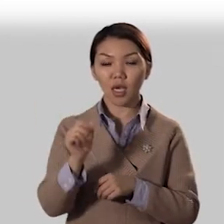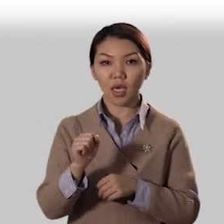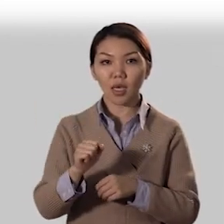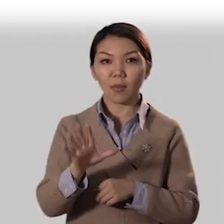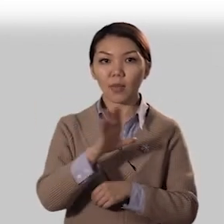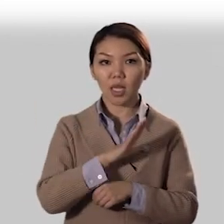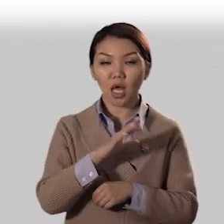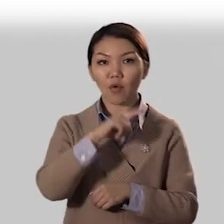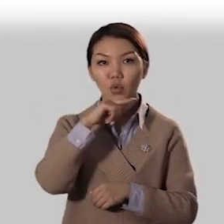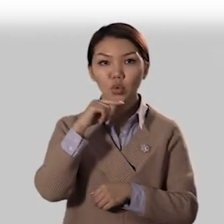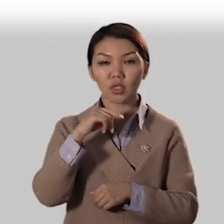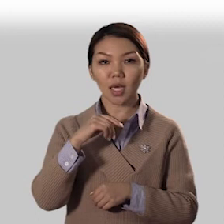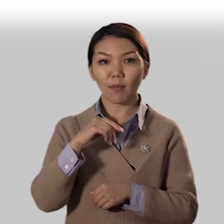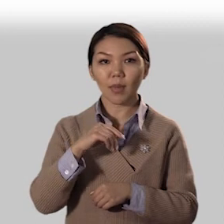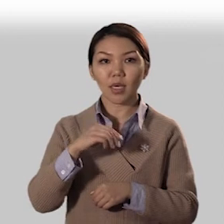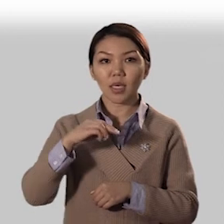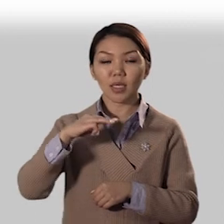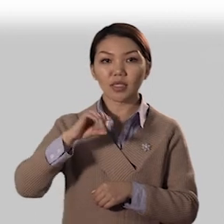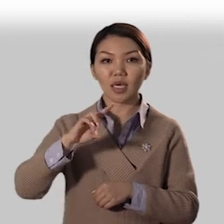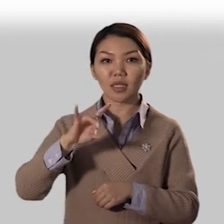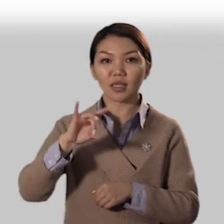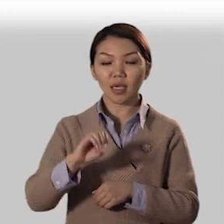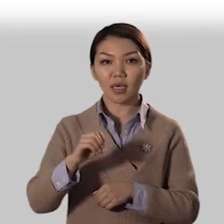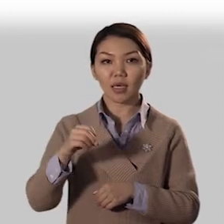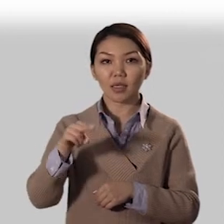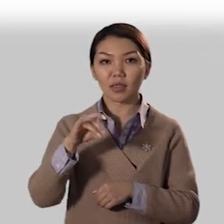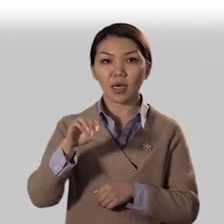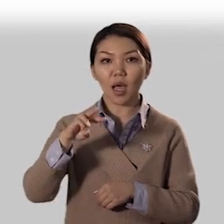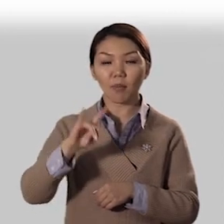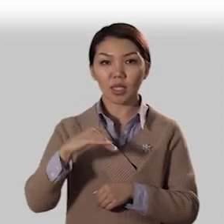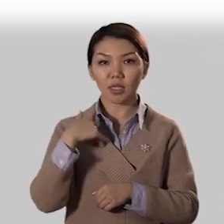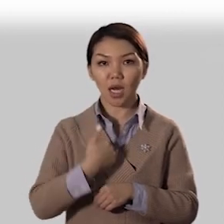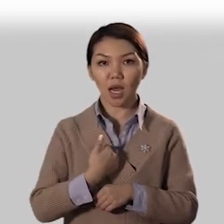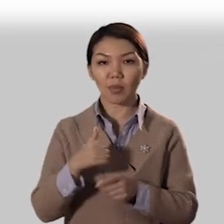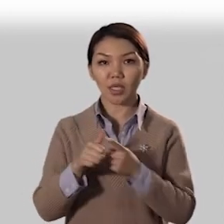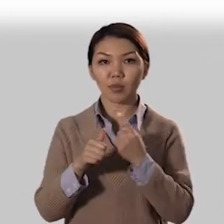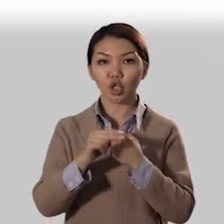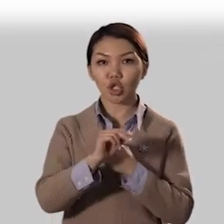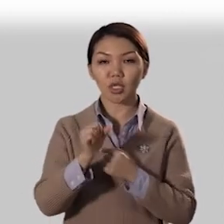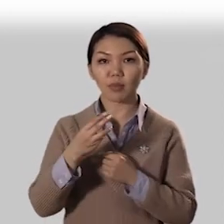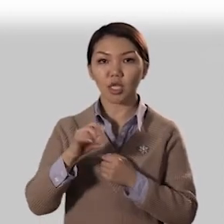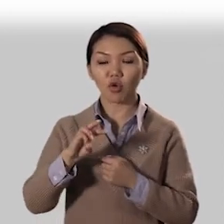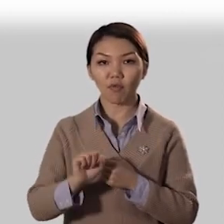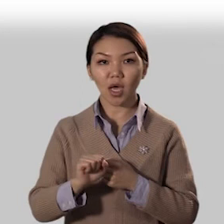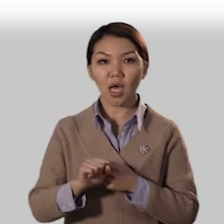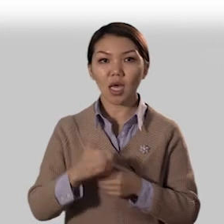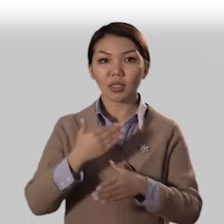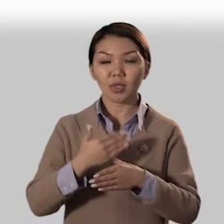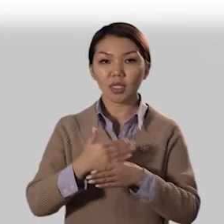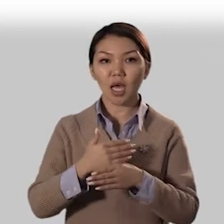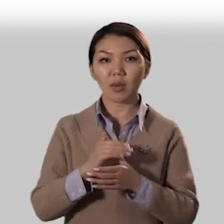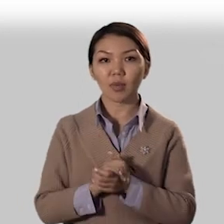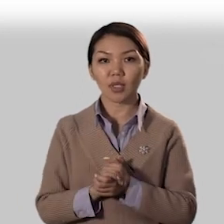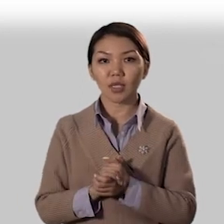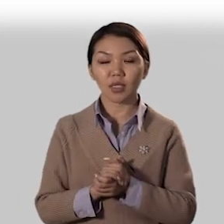айтматова спектакль заставил зрителя задуматься о справедливости об отношениях в семье а